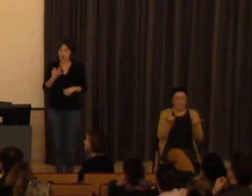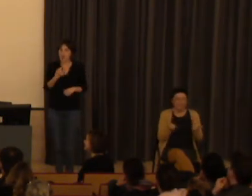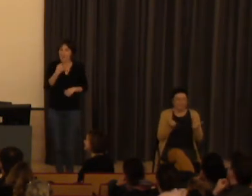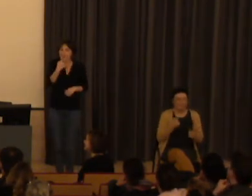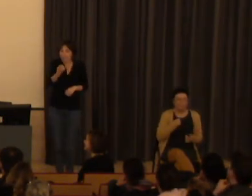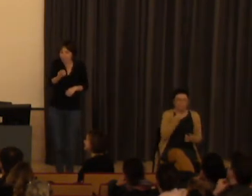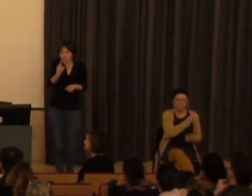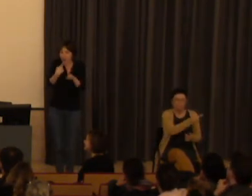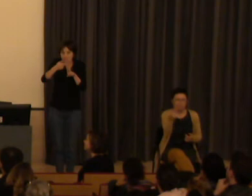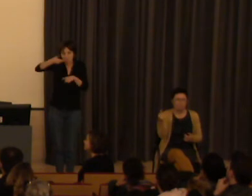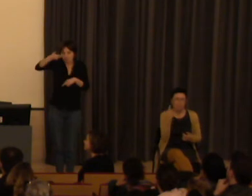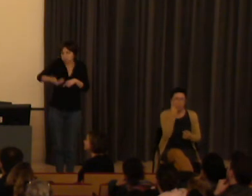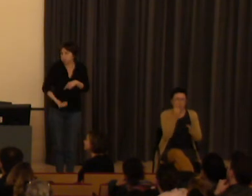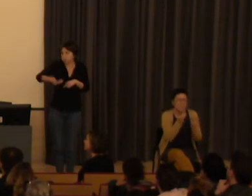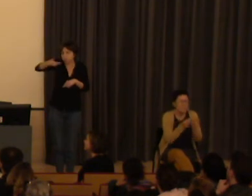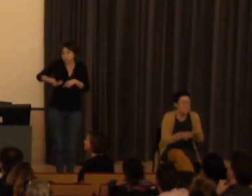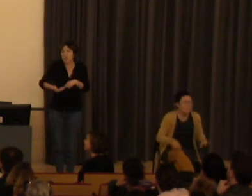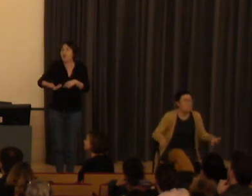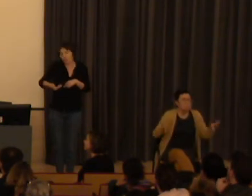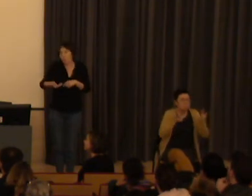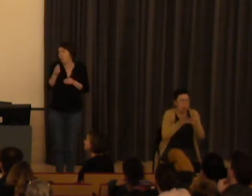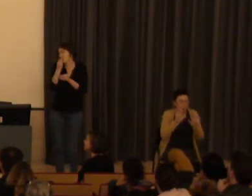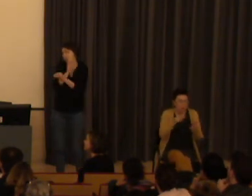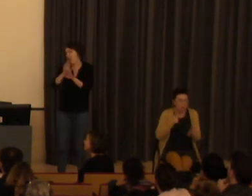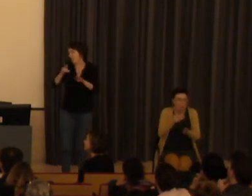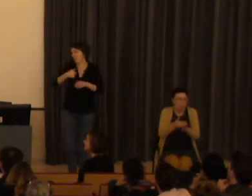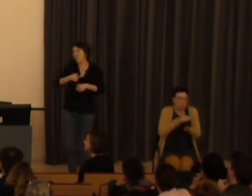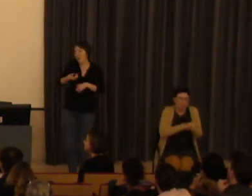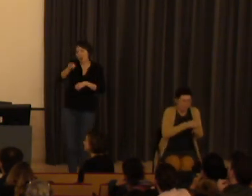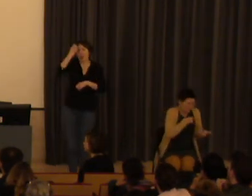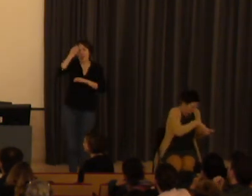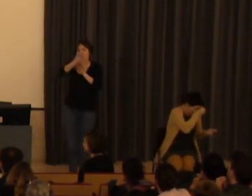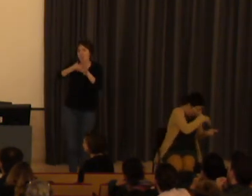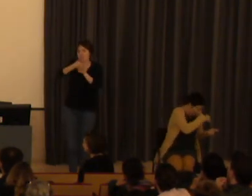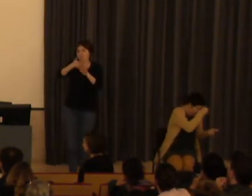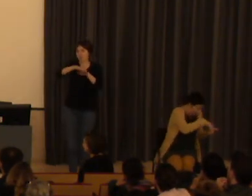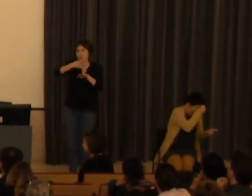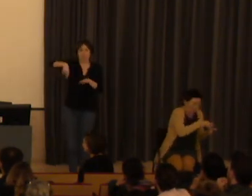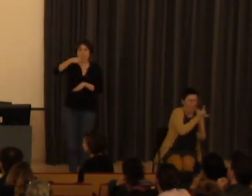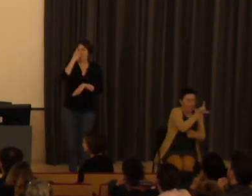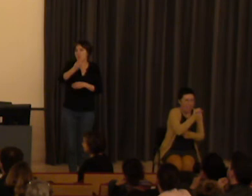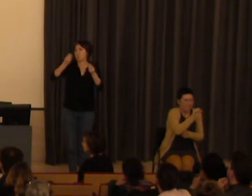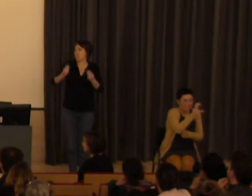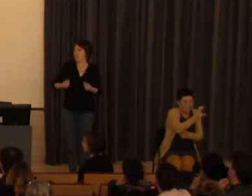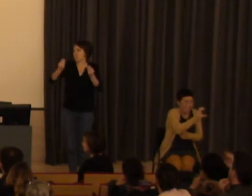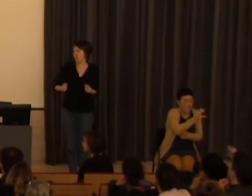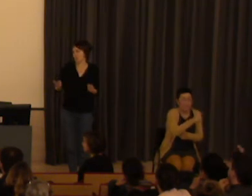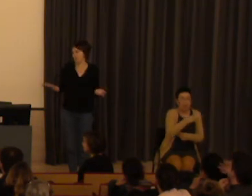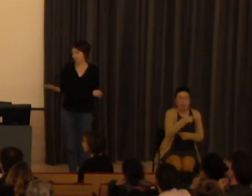important, vaig pensar, l'aprendré a dir llengua de signes perquè tothom em pugui entendre bé. I com que aquí hi